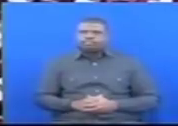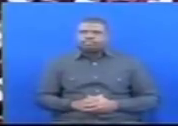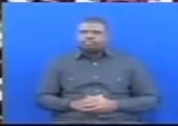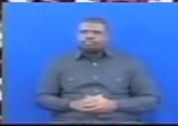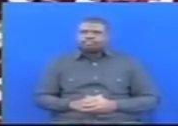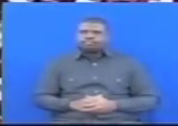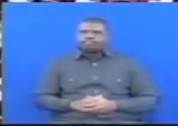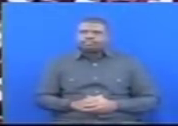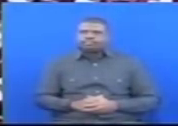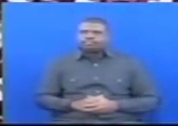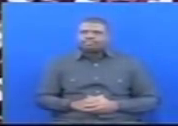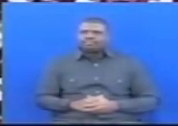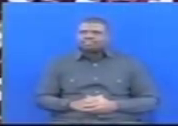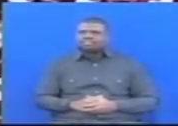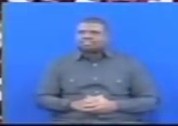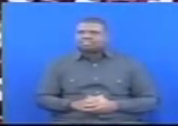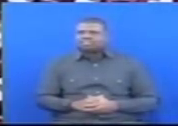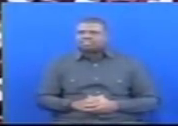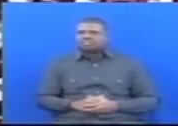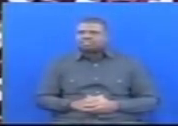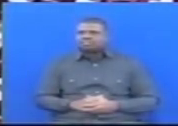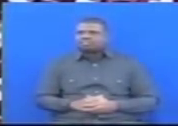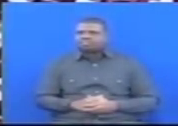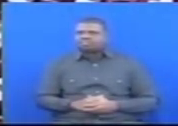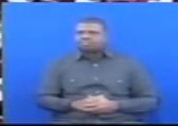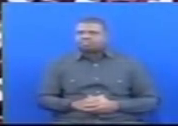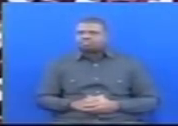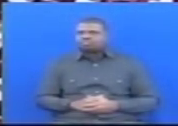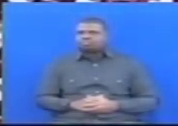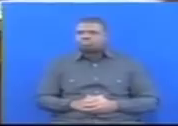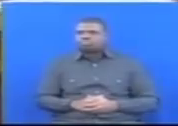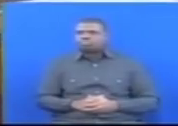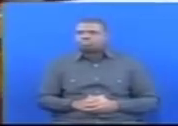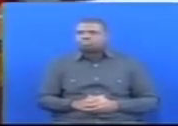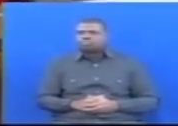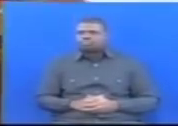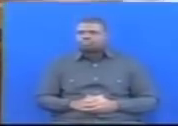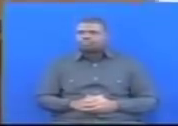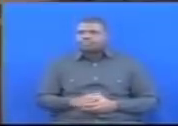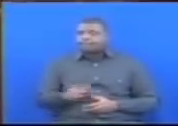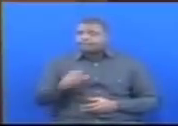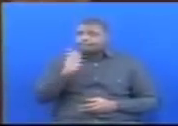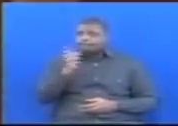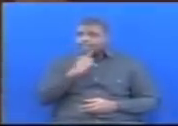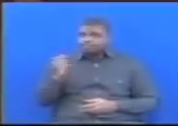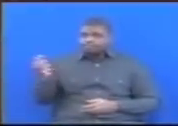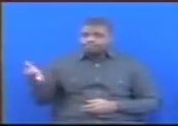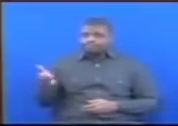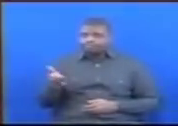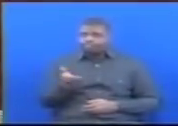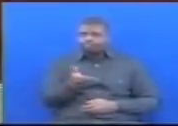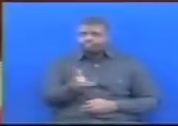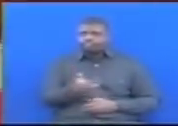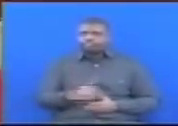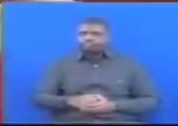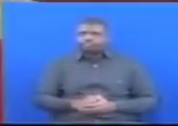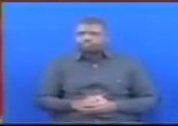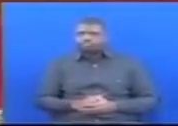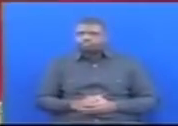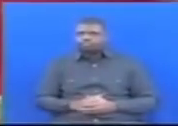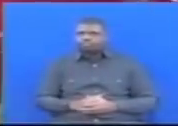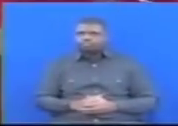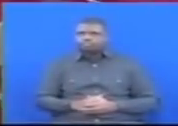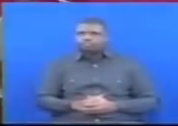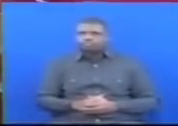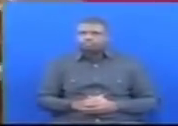Swali hilo Mheshimiwa Naibu Waziri Mambo ya Ndani, tunaomba majibu. Mheshimiwa Injinia Hamadi Masauni,